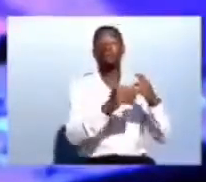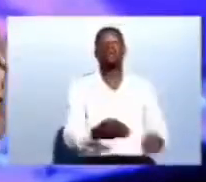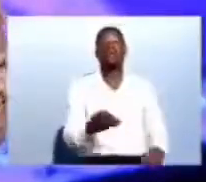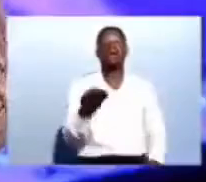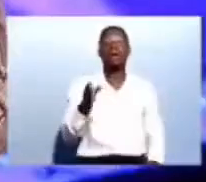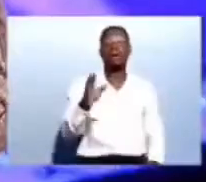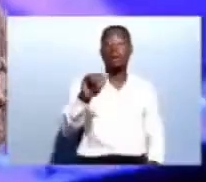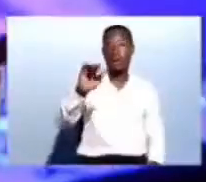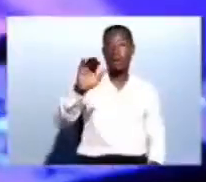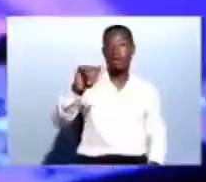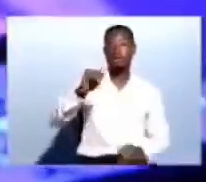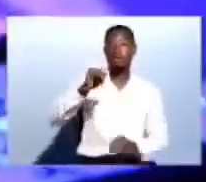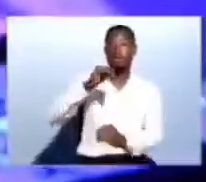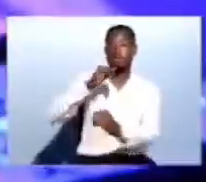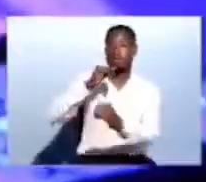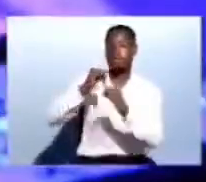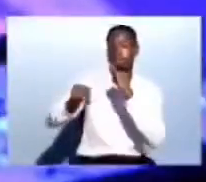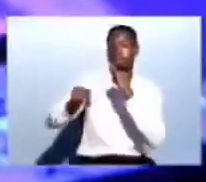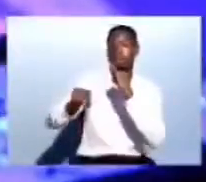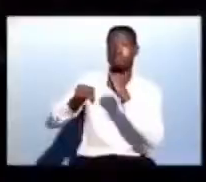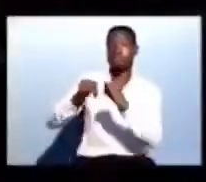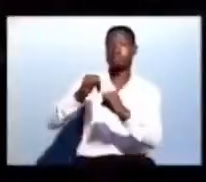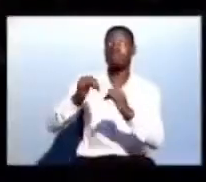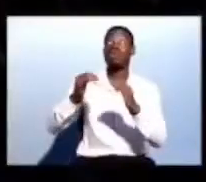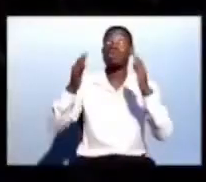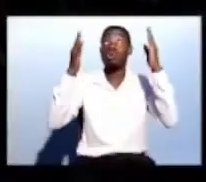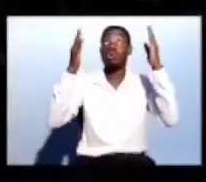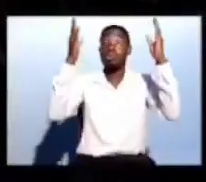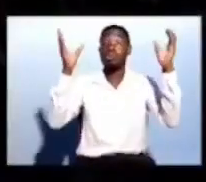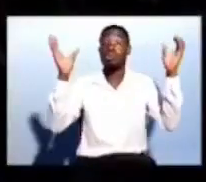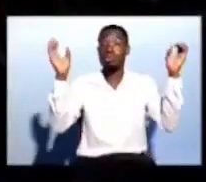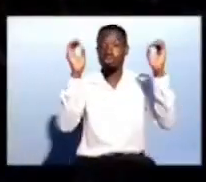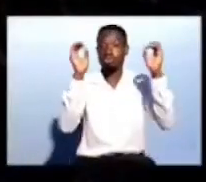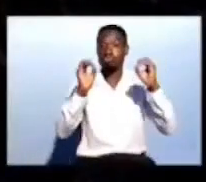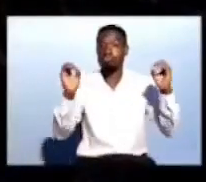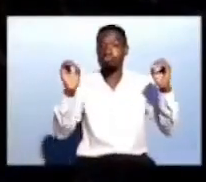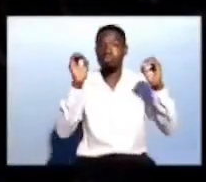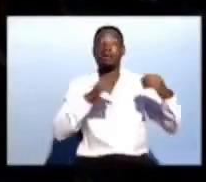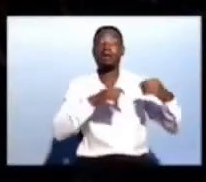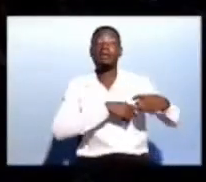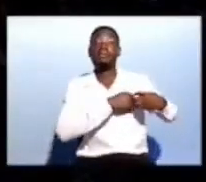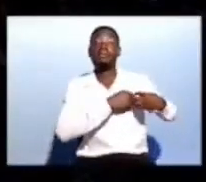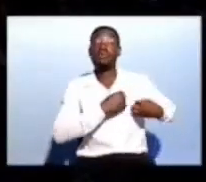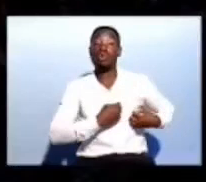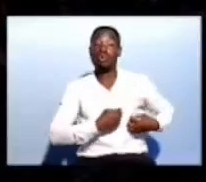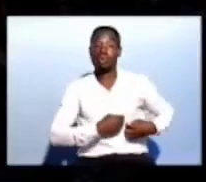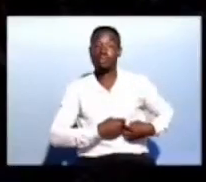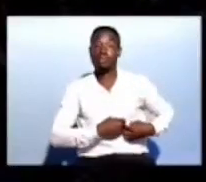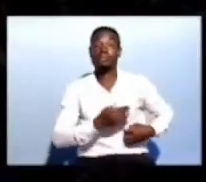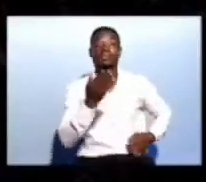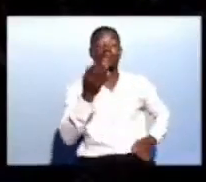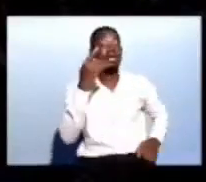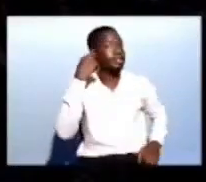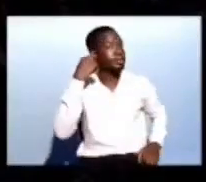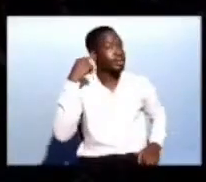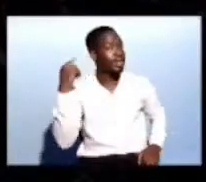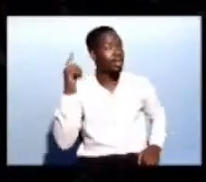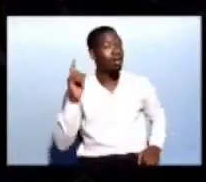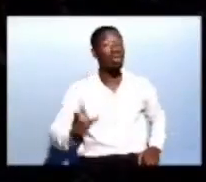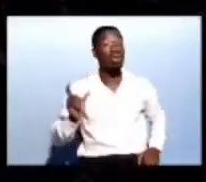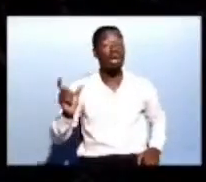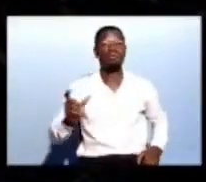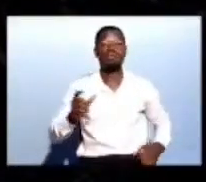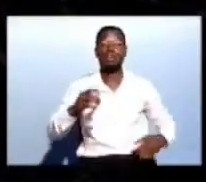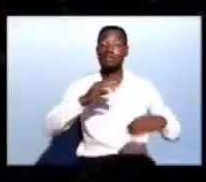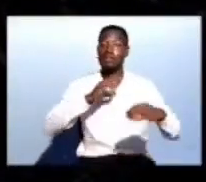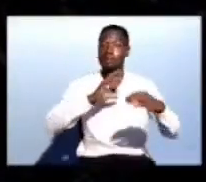wanaitwa upagani, kutokuwa na Mungu mioyoni. Sikia, kuna watu wanaofanya mahusiano